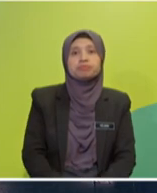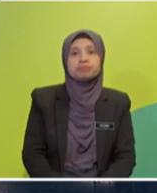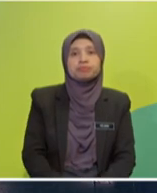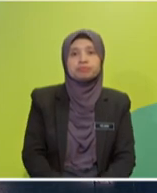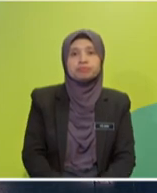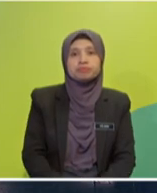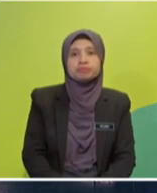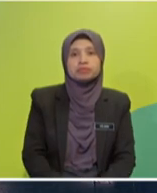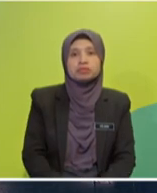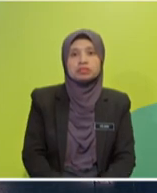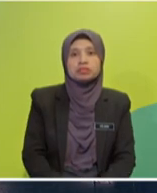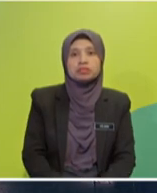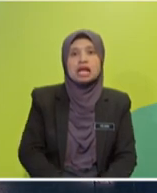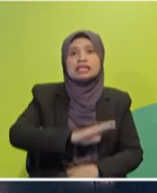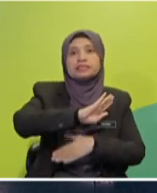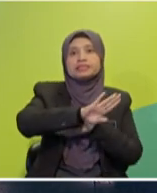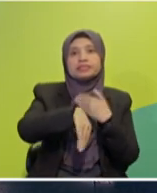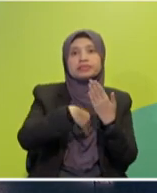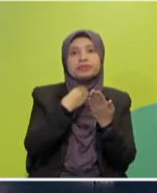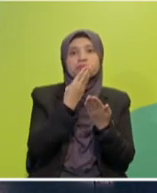adalah semua.